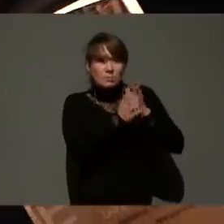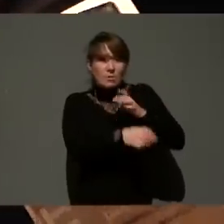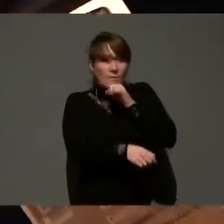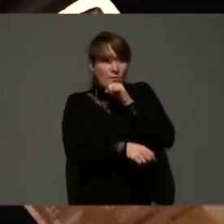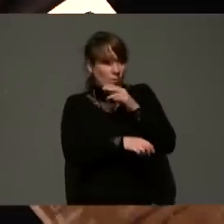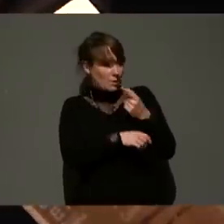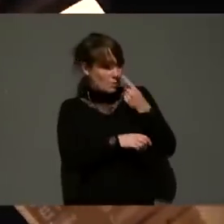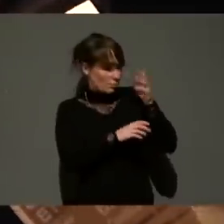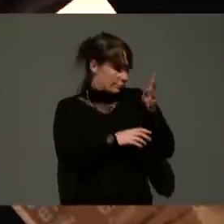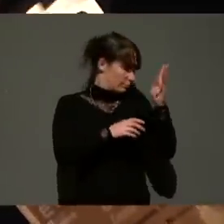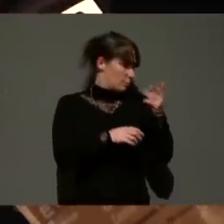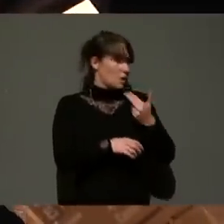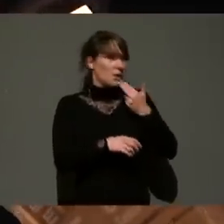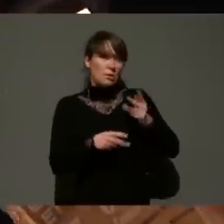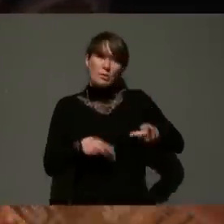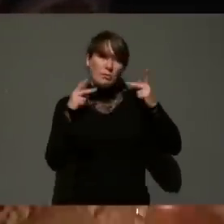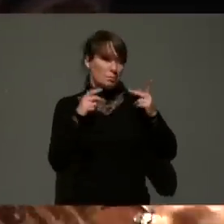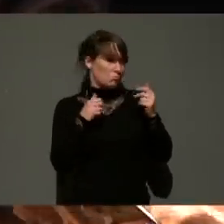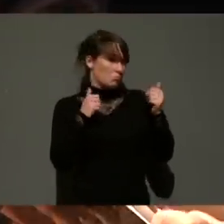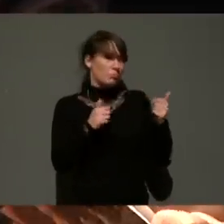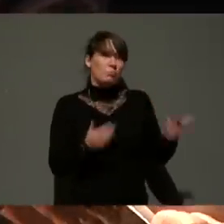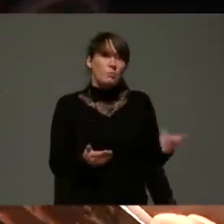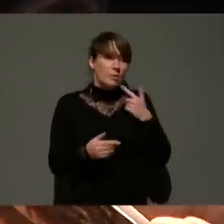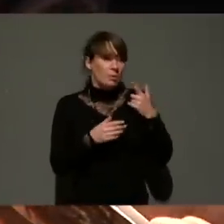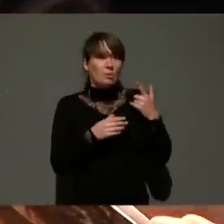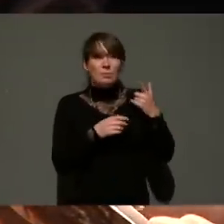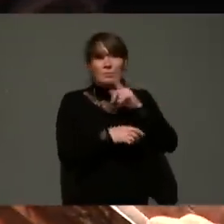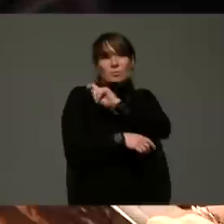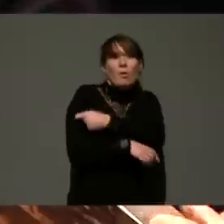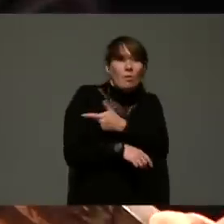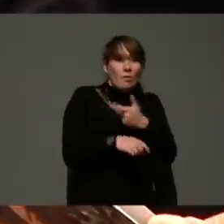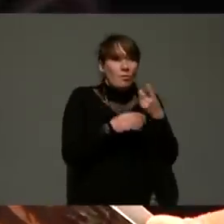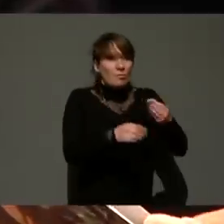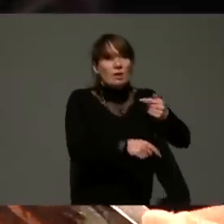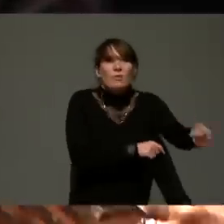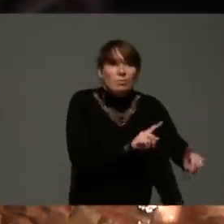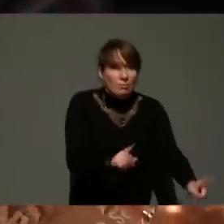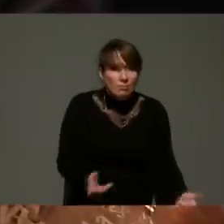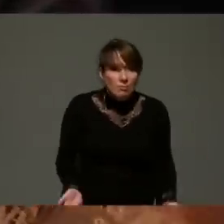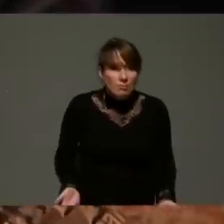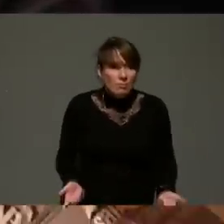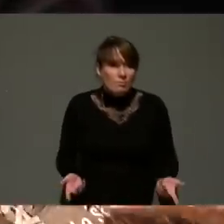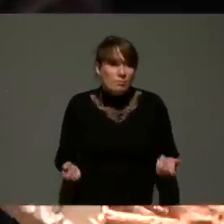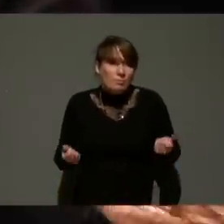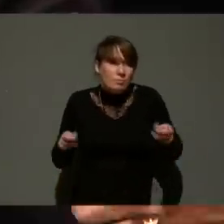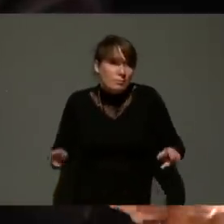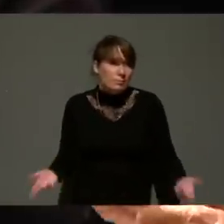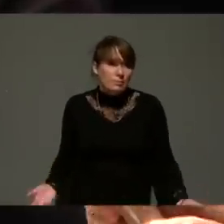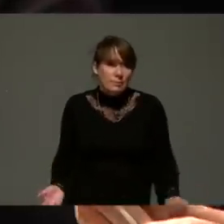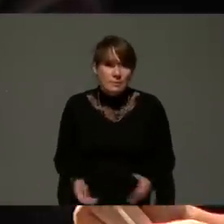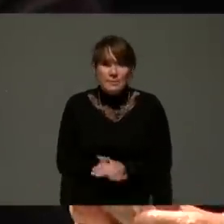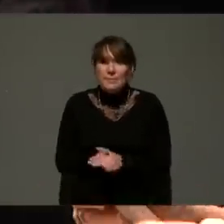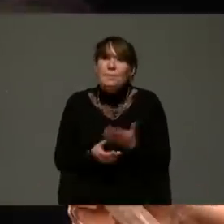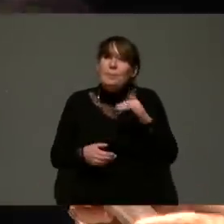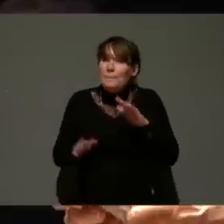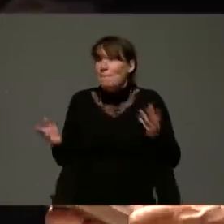reste tout à fait satisfaisante. Donc il n'y a pas un effet non plus négatif de la pratique sportive intensive. Ça, c'est, mais on peut